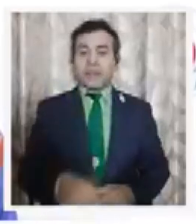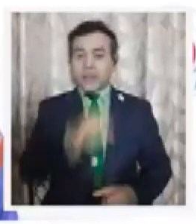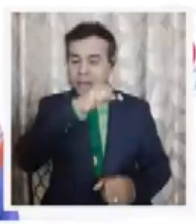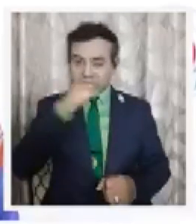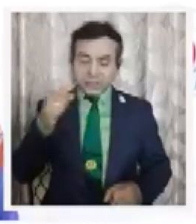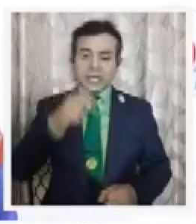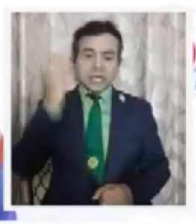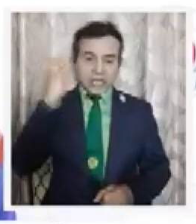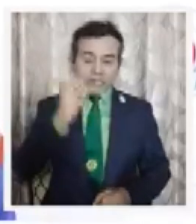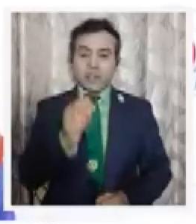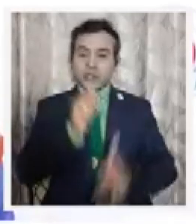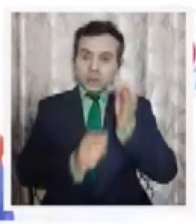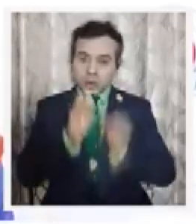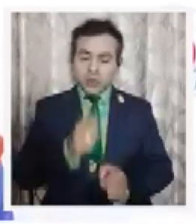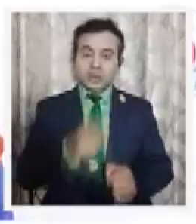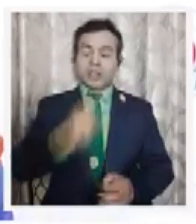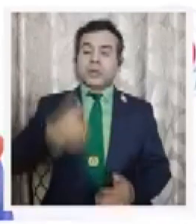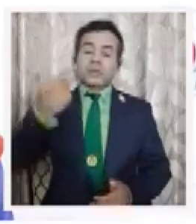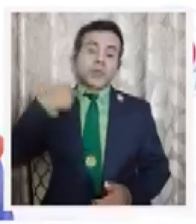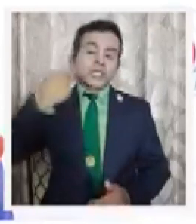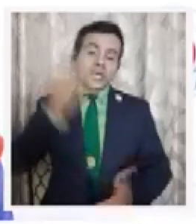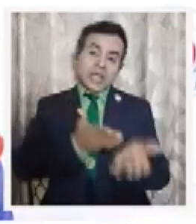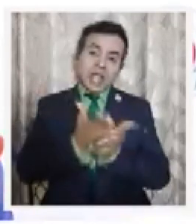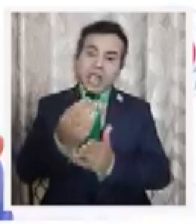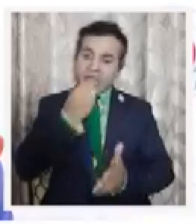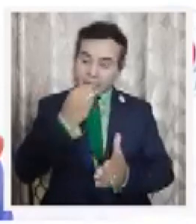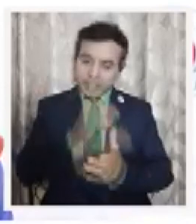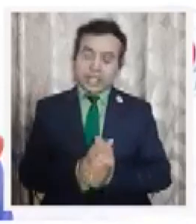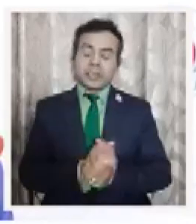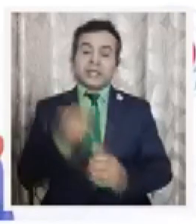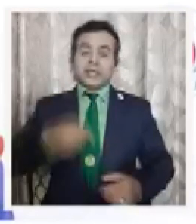যেমন টাটকা শাকসবজি, ফলমূল এবং প্রোটিন বা আমিষ জাতীয়